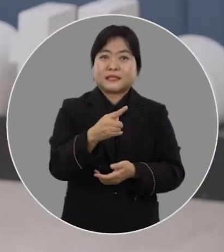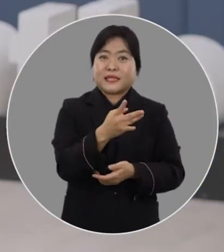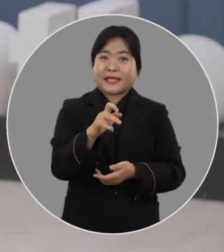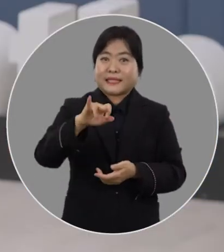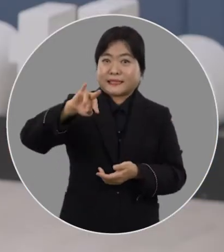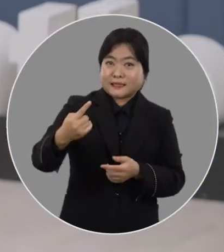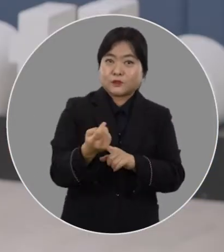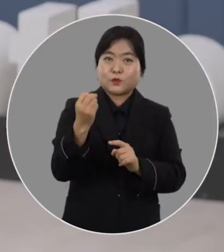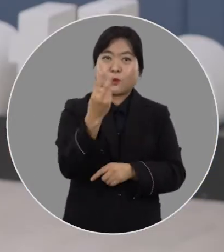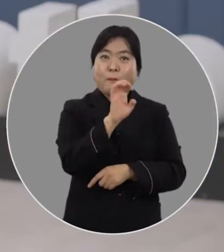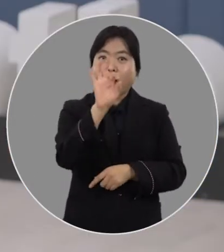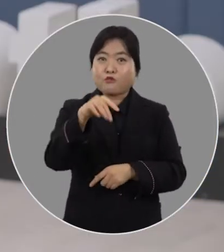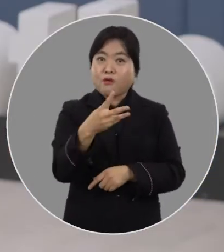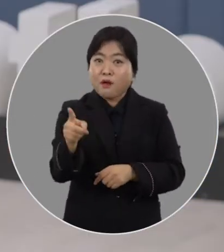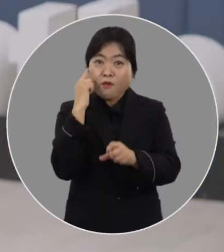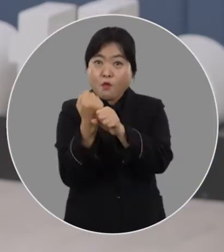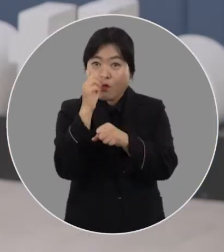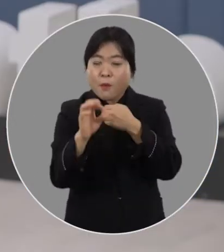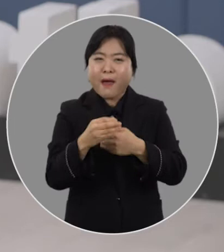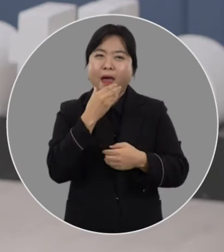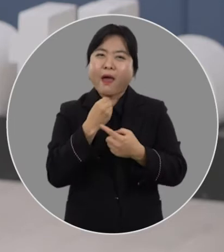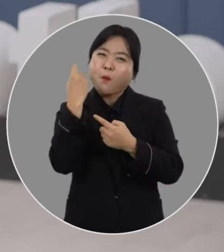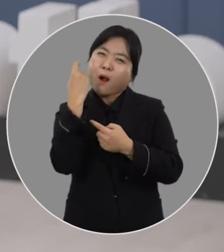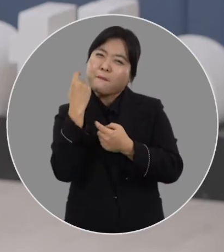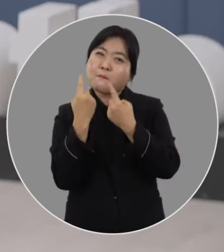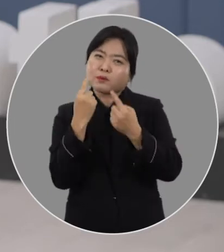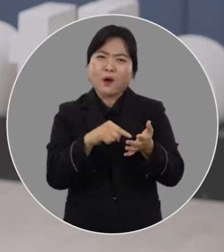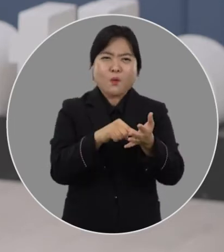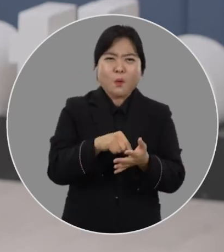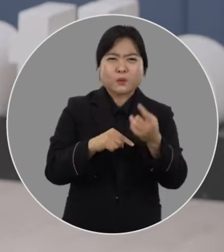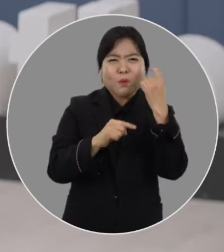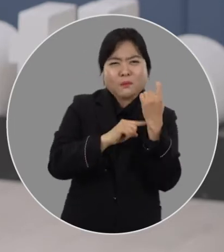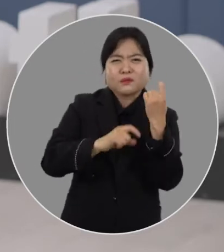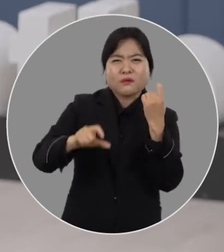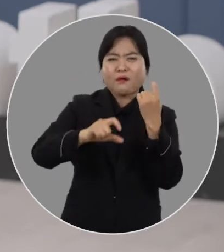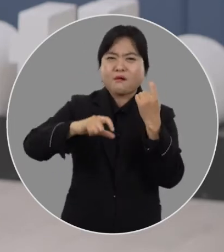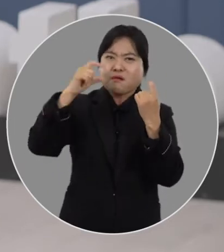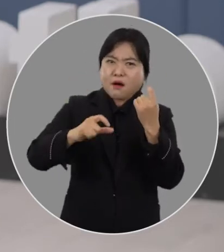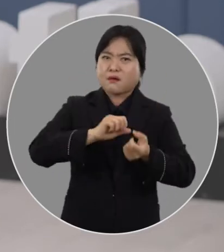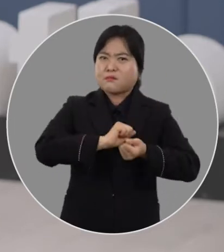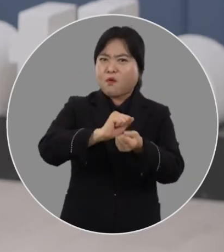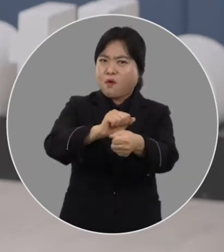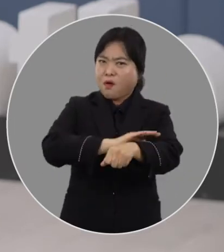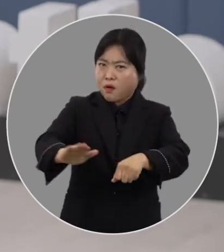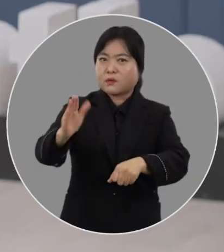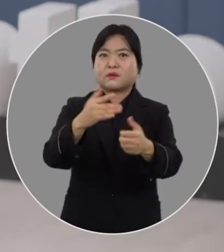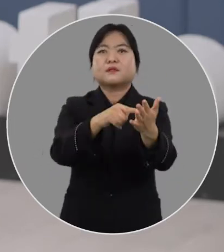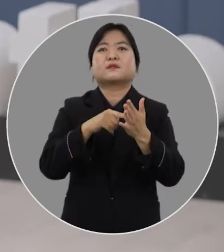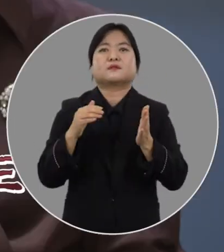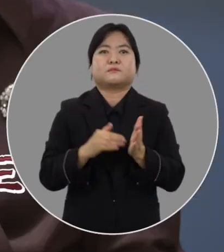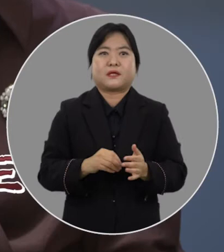크리스테키스와 파울러의 연구에 따르면 행복감보다 고독감이 훨씬 강하게 전염되는 것으로